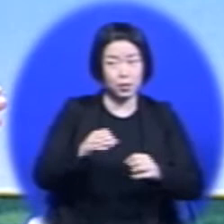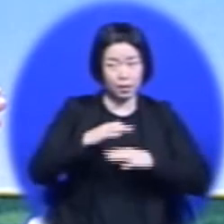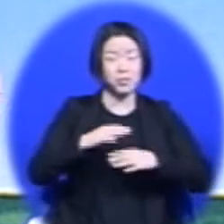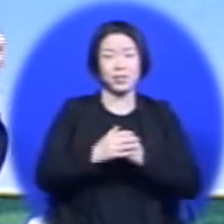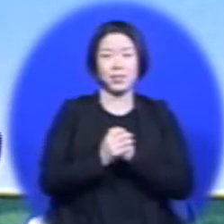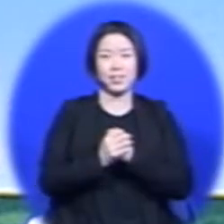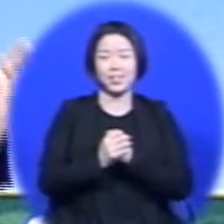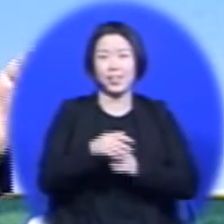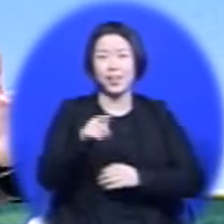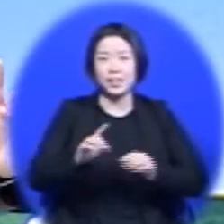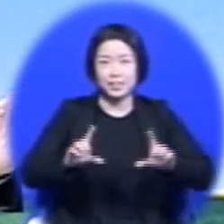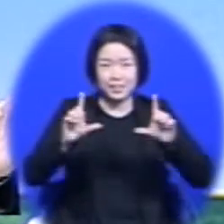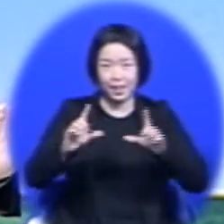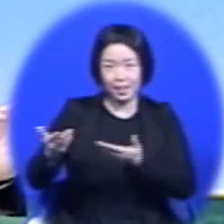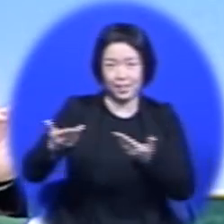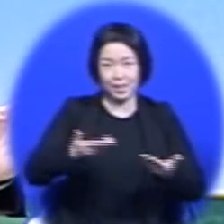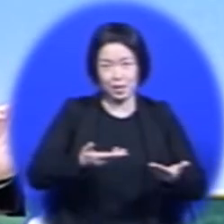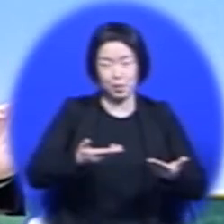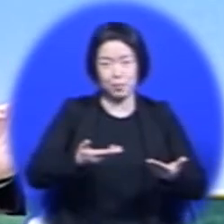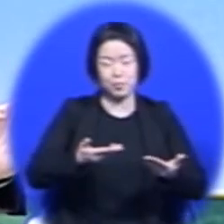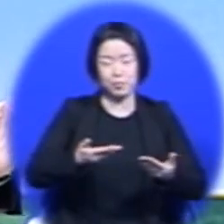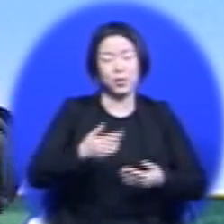놀라셨답니다. 그날 대접을 하시는 분이었대요.